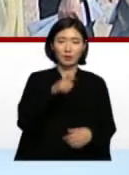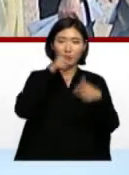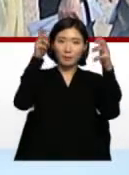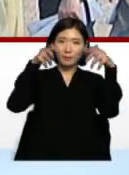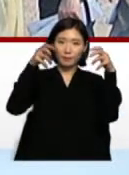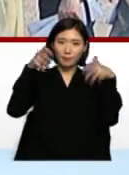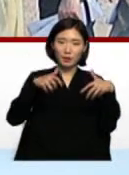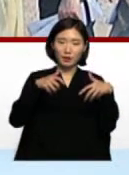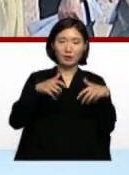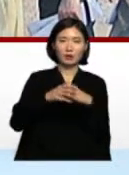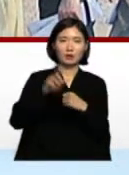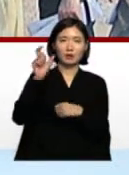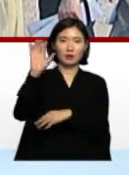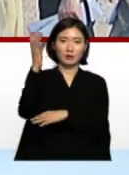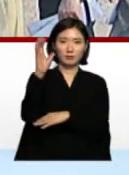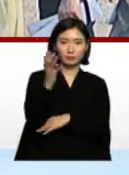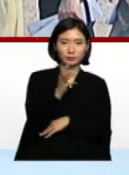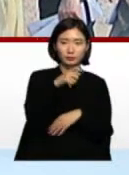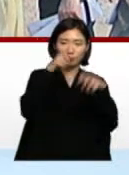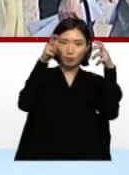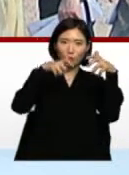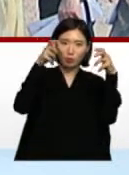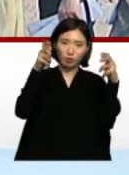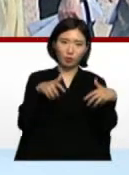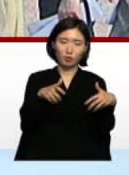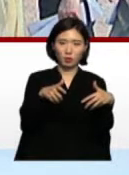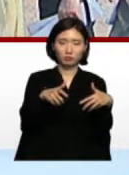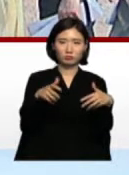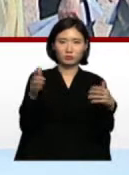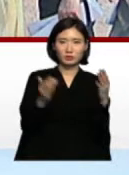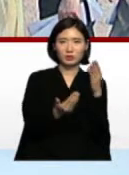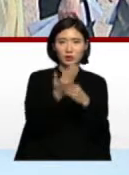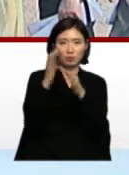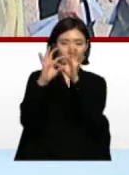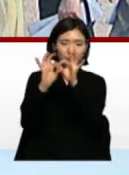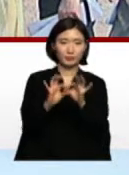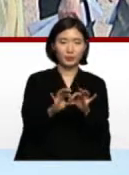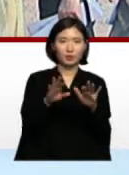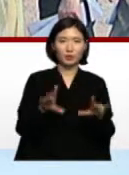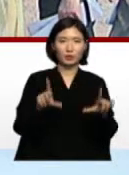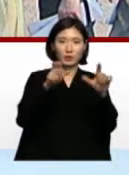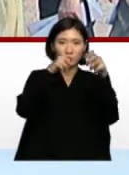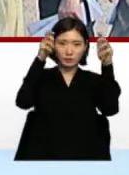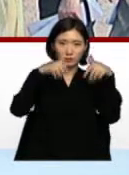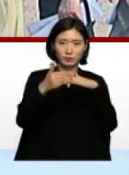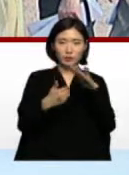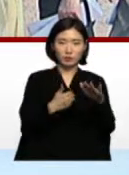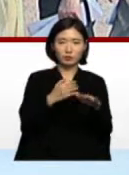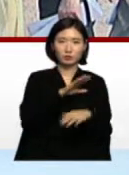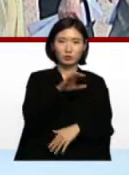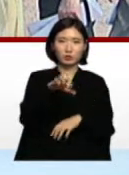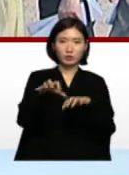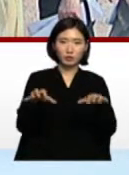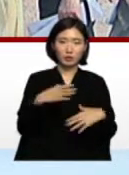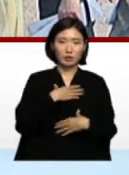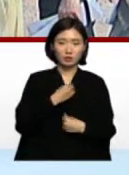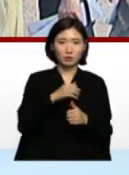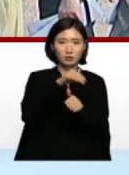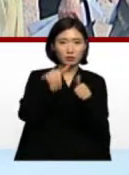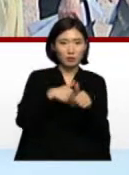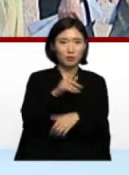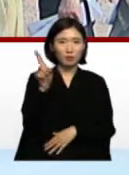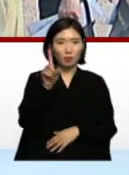장마철만 되면 강풍과 폭우로 인한 사건 사고가 끊이지 않습니다. 올해 장마를 앞두고 우리 동네의 안전 상태는